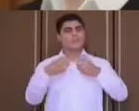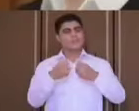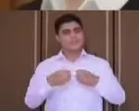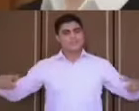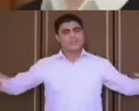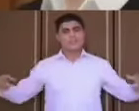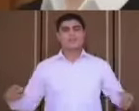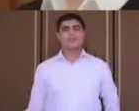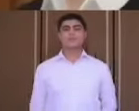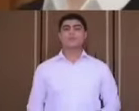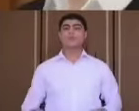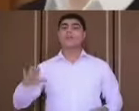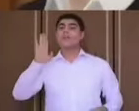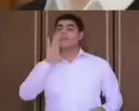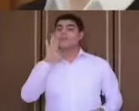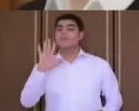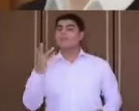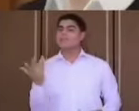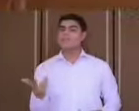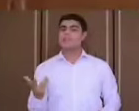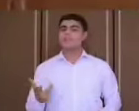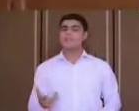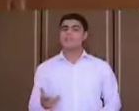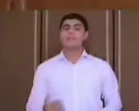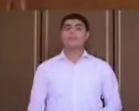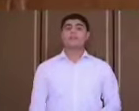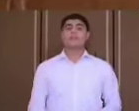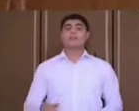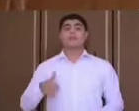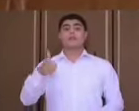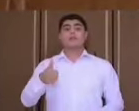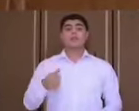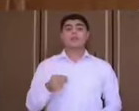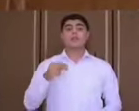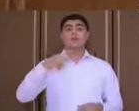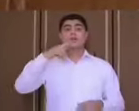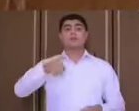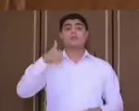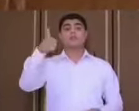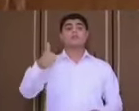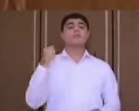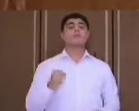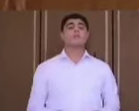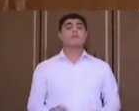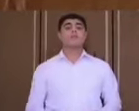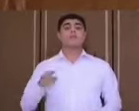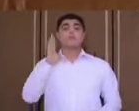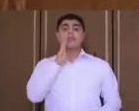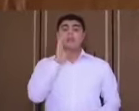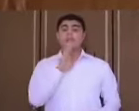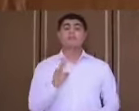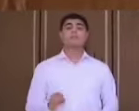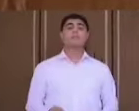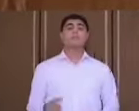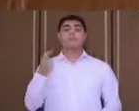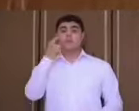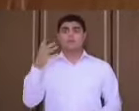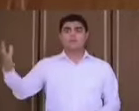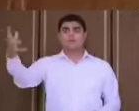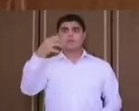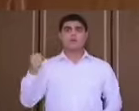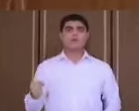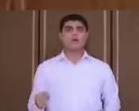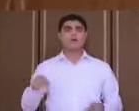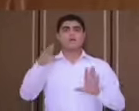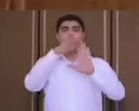ها اتعلمتي منها ايه يا سمسمة؟ الله، دي قصة جميلة قوي يا جدو.